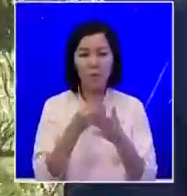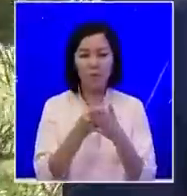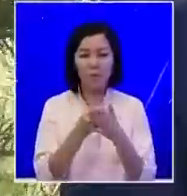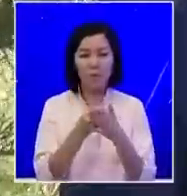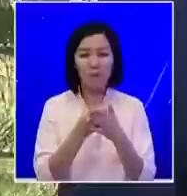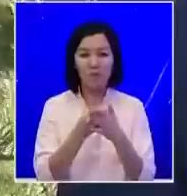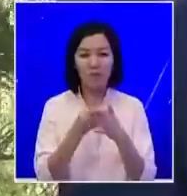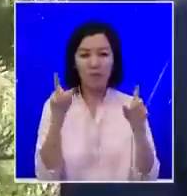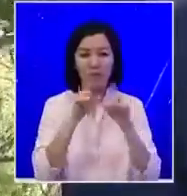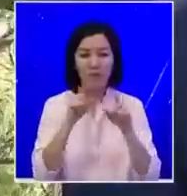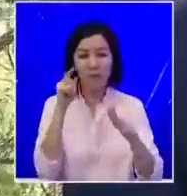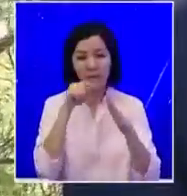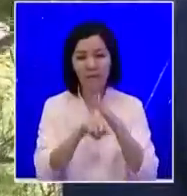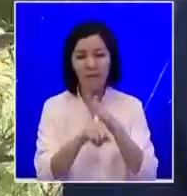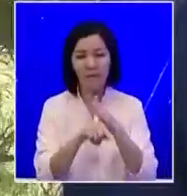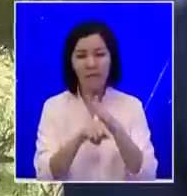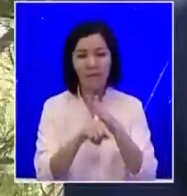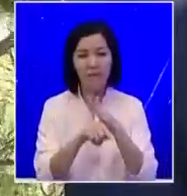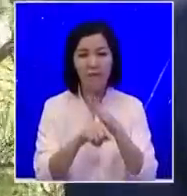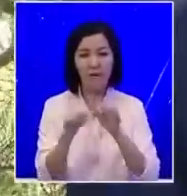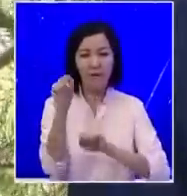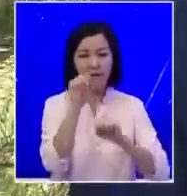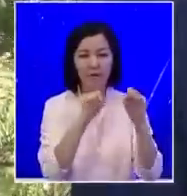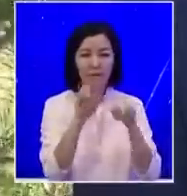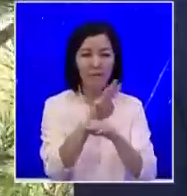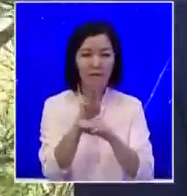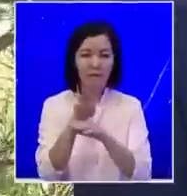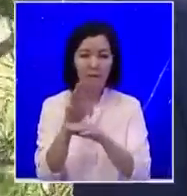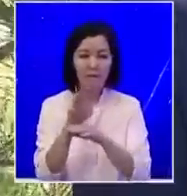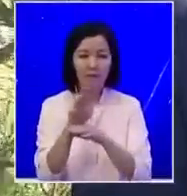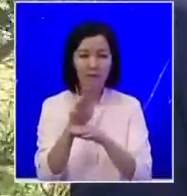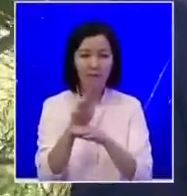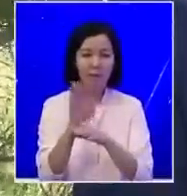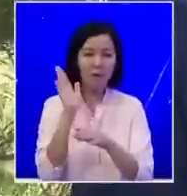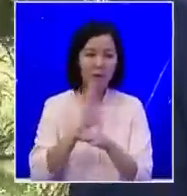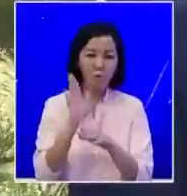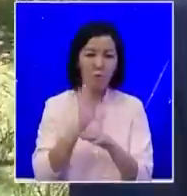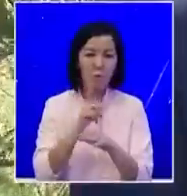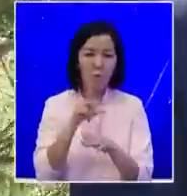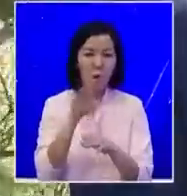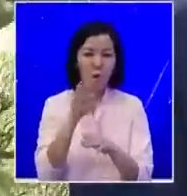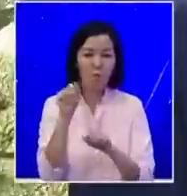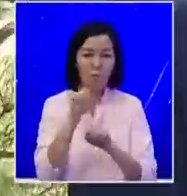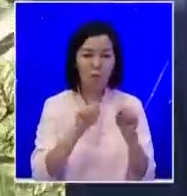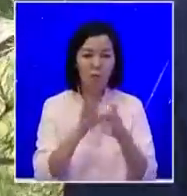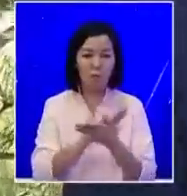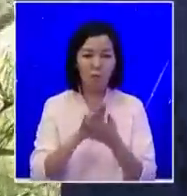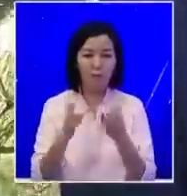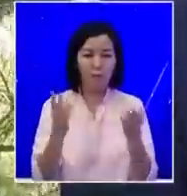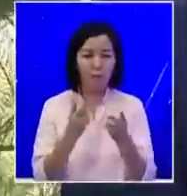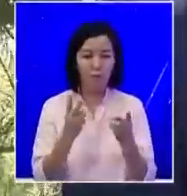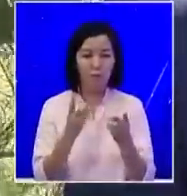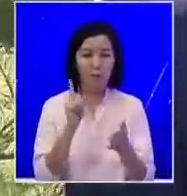өздерінің объектларын ішінде дезинфекция қосылған раствормен жанағы жуып шайып бәрін тазалап отыру